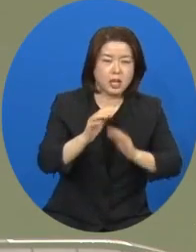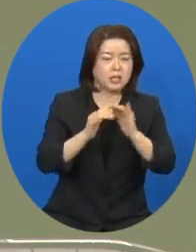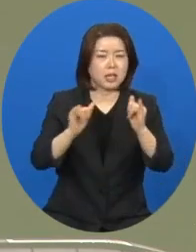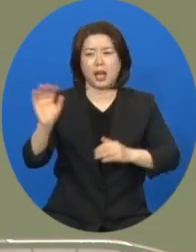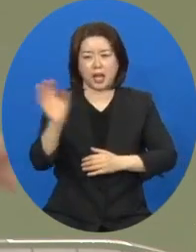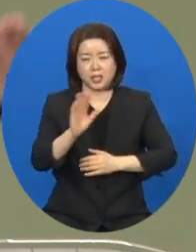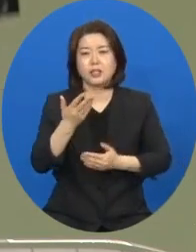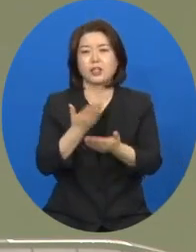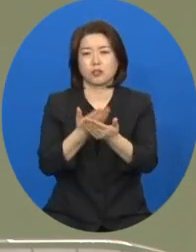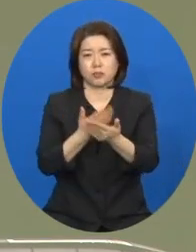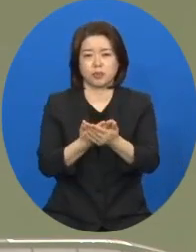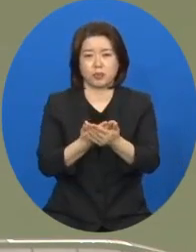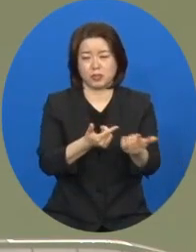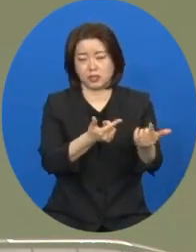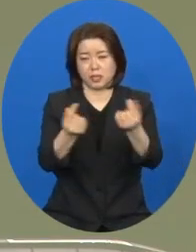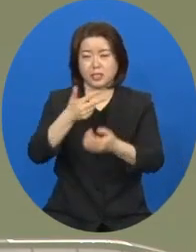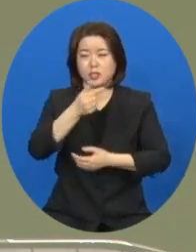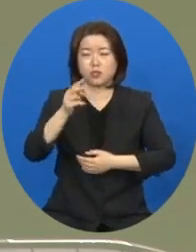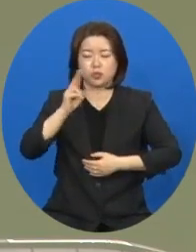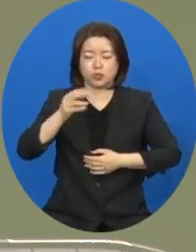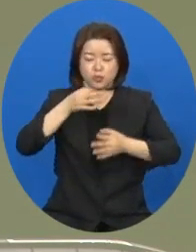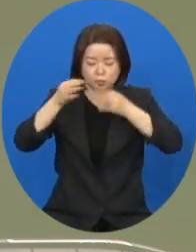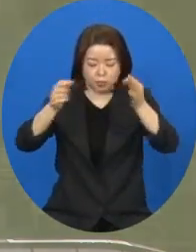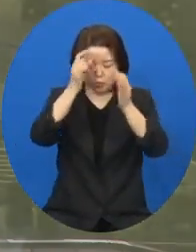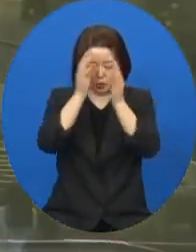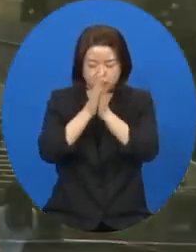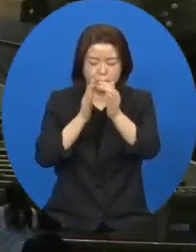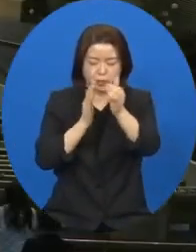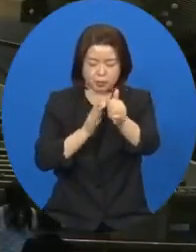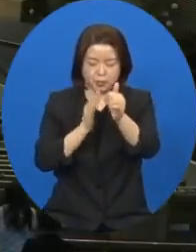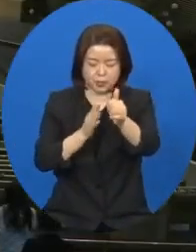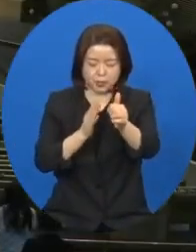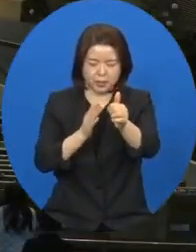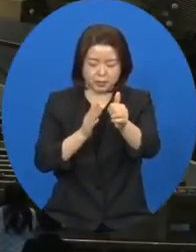우리 다 같이 주여 부르짖고 기도합시다. 주여!